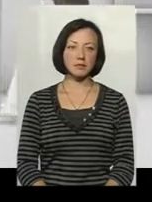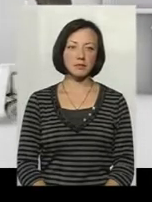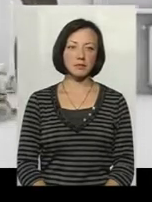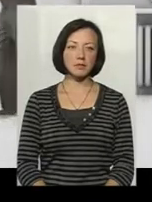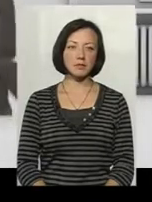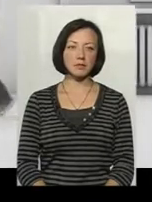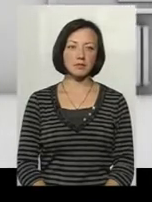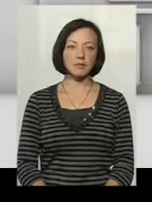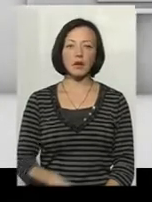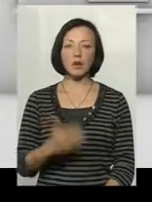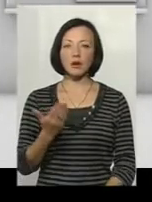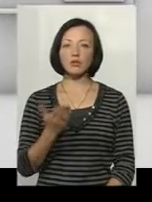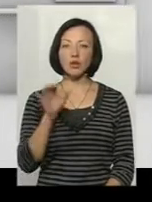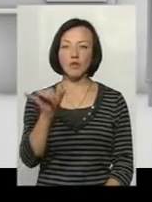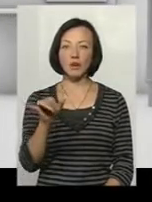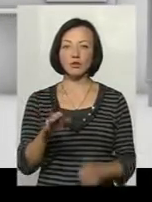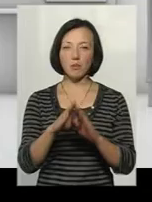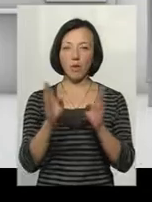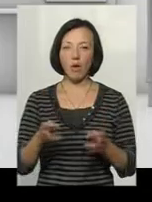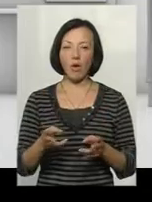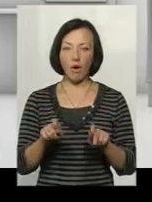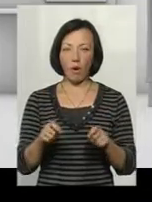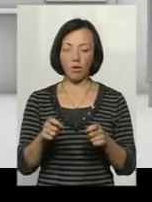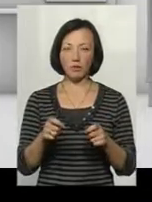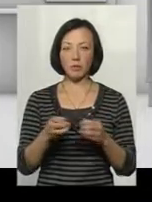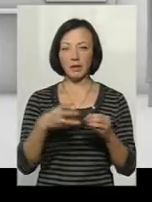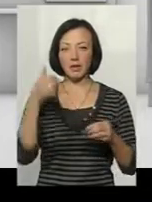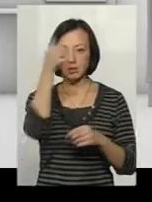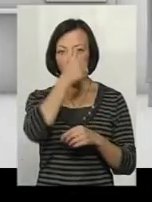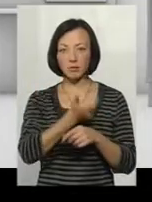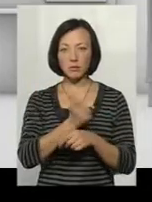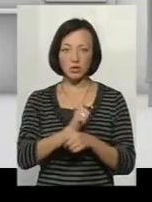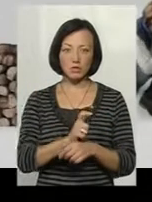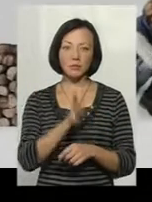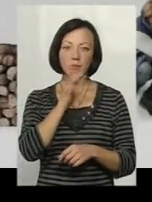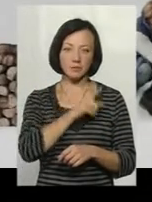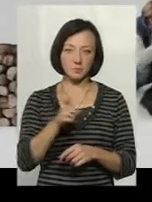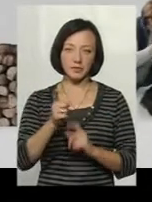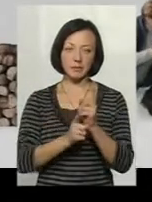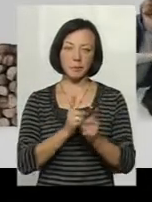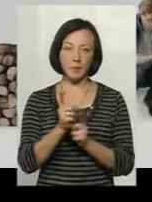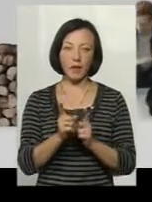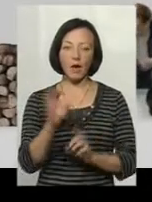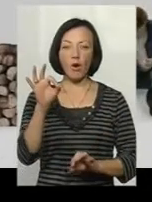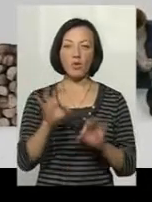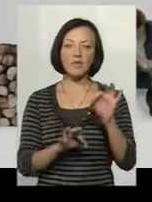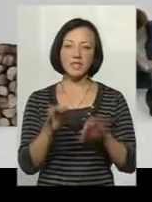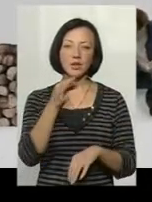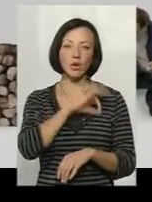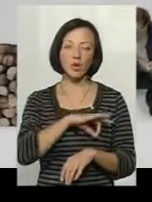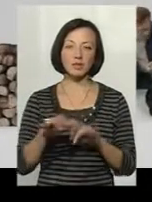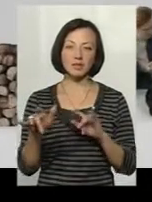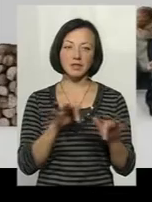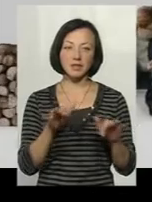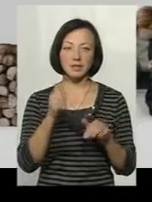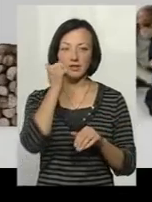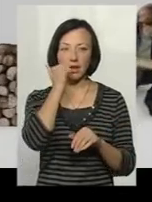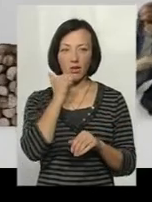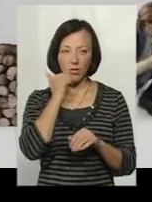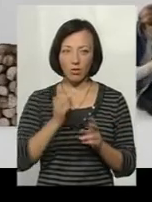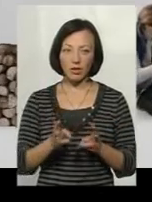Якщо вашому котлу 15 років чи більше, його точно час змінити. Бо коефіцієнт корисної дії ККД старого